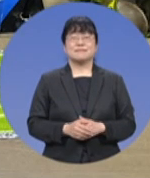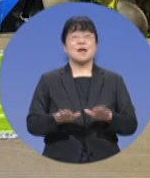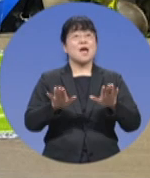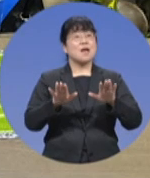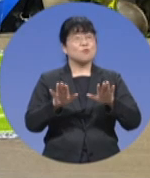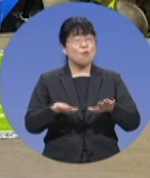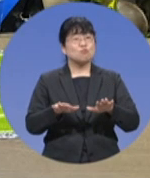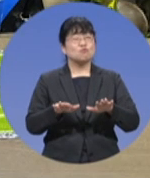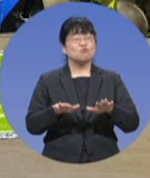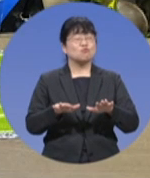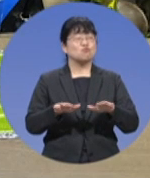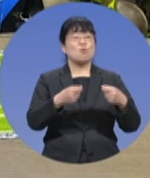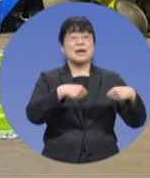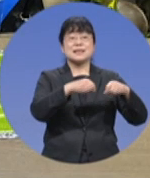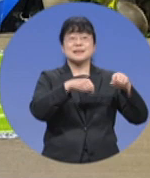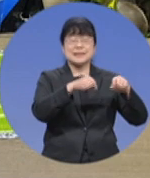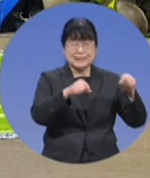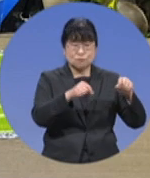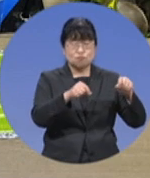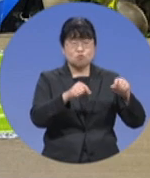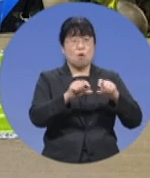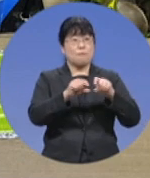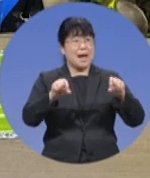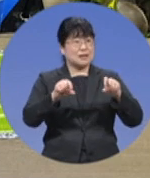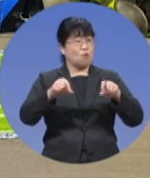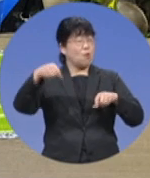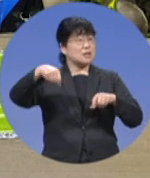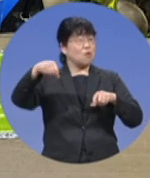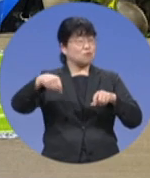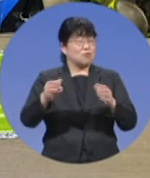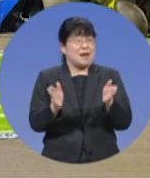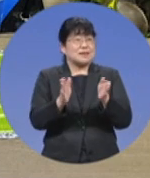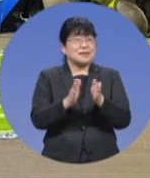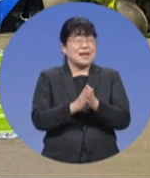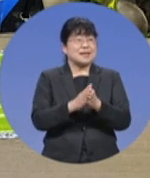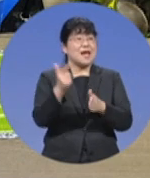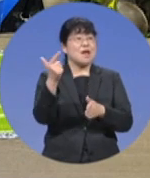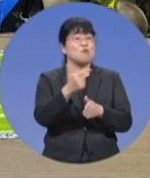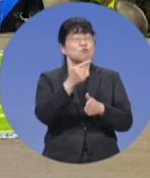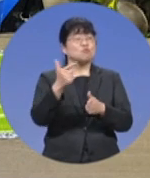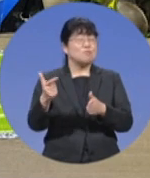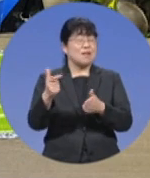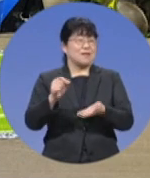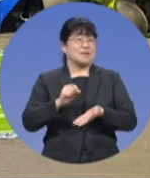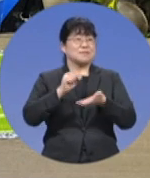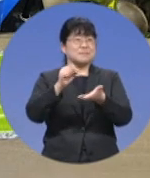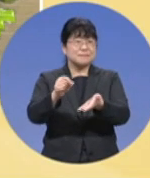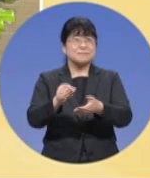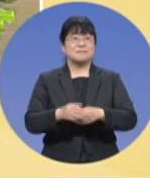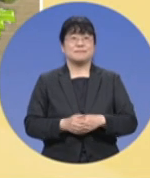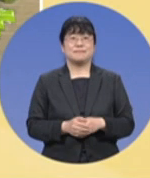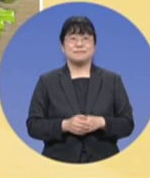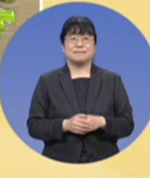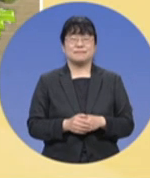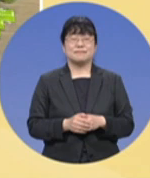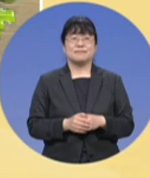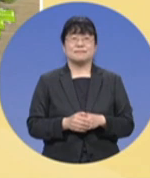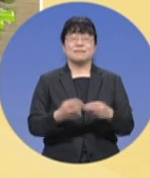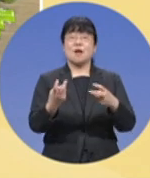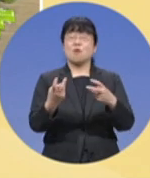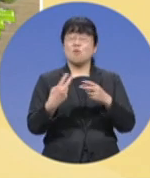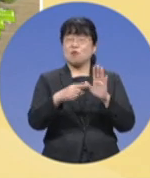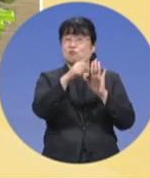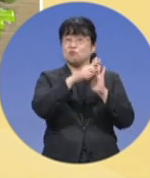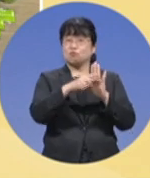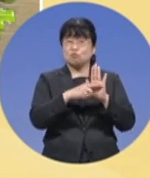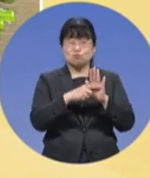今週は巾着袋、バンド、キーホルダーをセットにして6名の方にプレゼントします。 ご覧の必要事